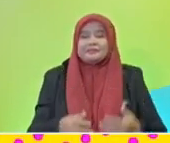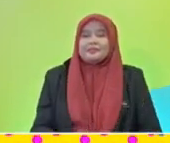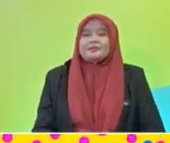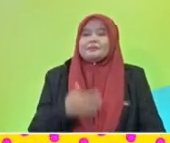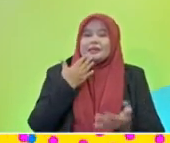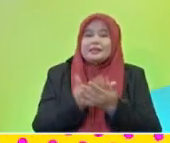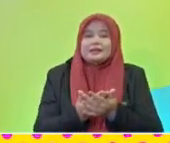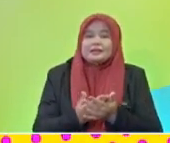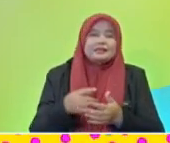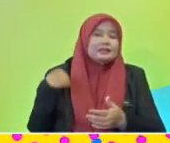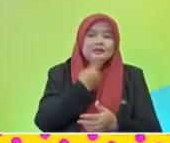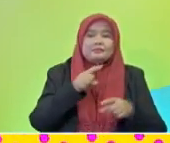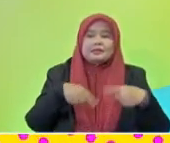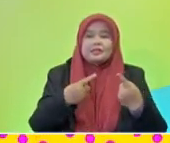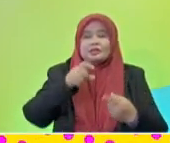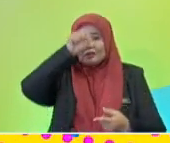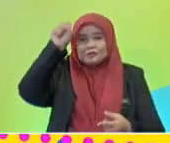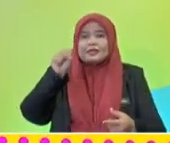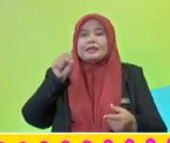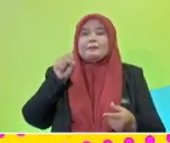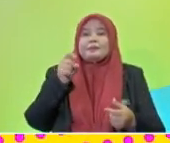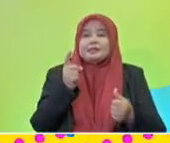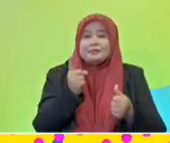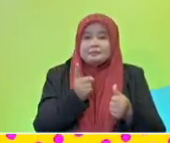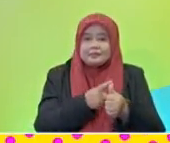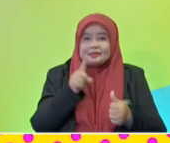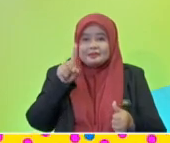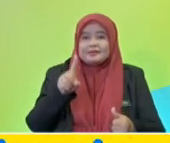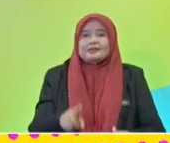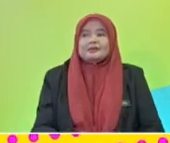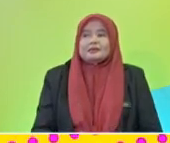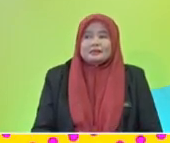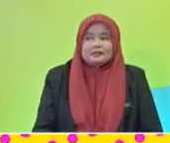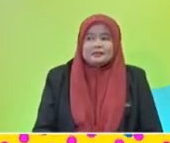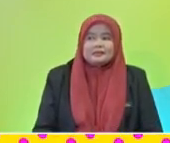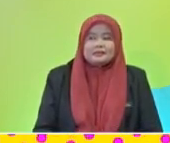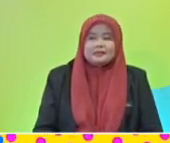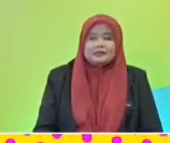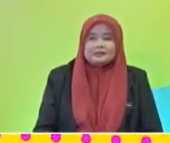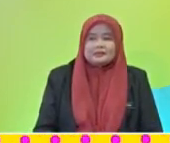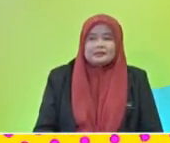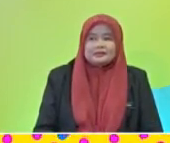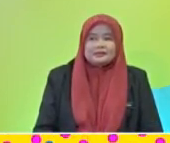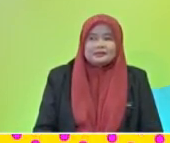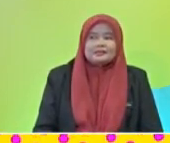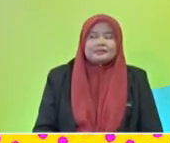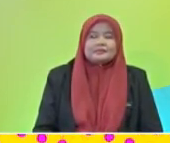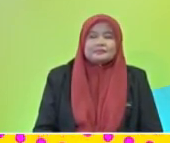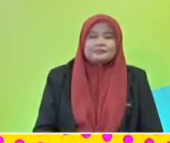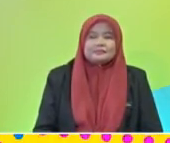ba kita pergi kepada soalan pertama baik siapa boleh jawab siapa boleh